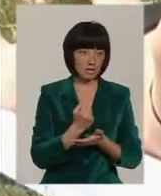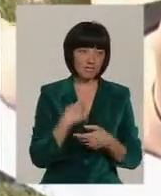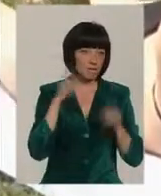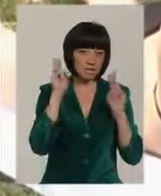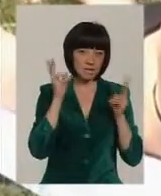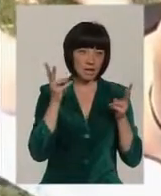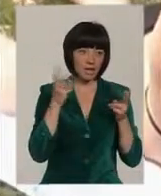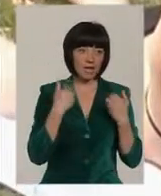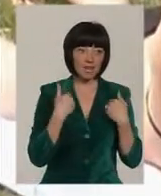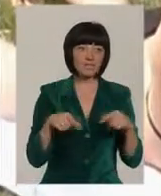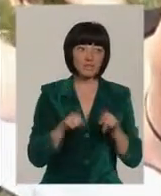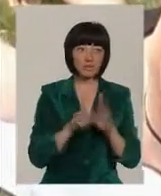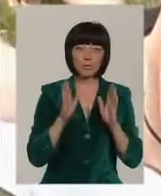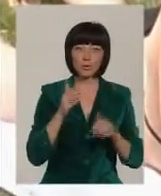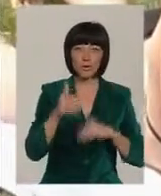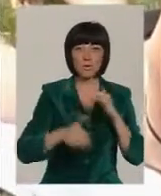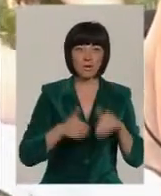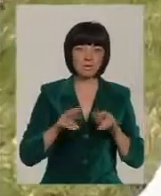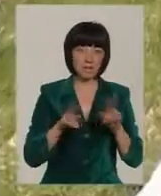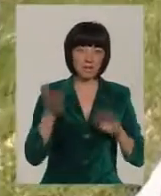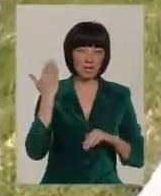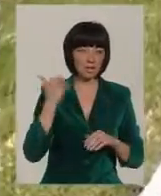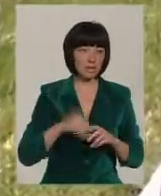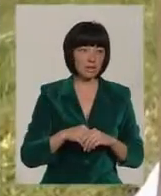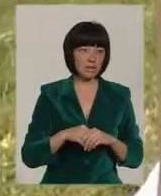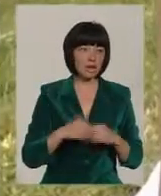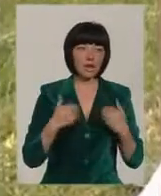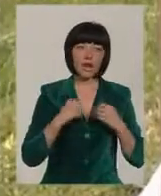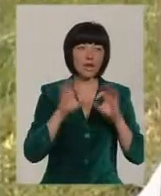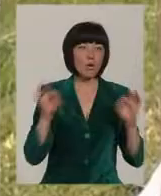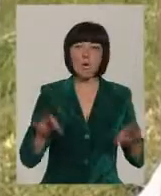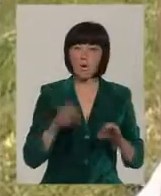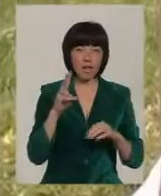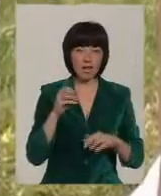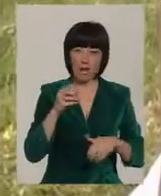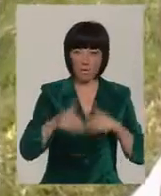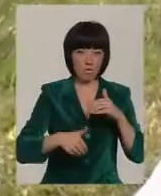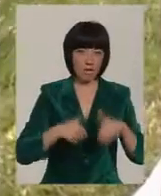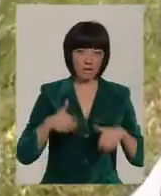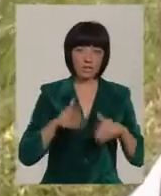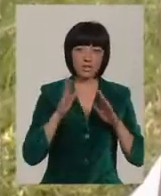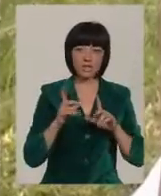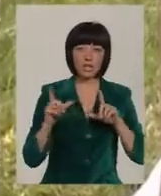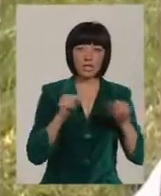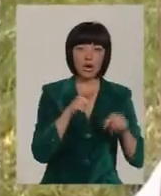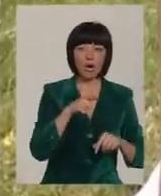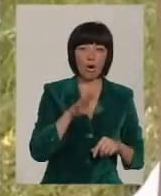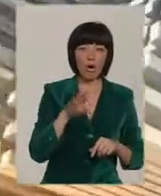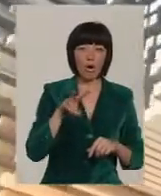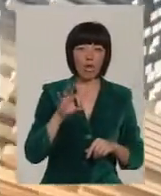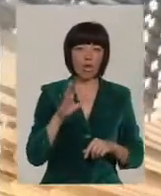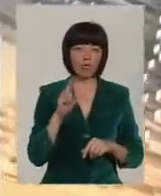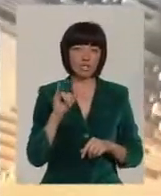Не знаю. Я все одно буду купатись, купалась і все. Я ніколи не купаюсь тут. Я їжджу на Головчинці, там